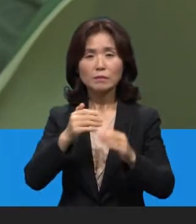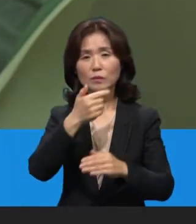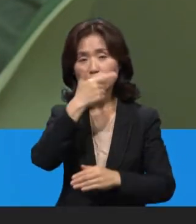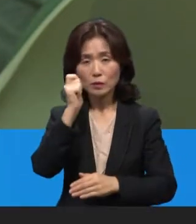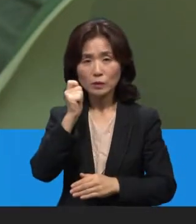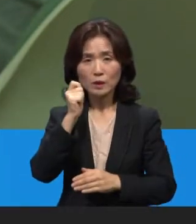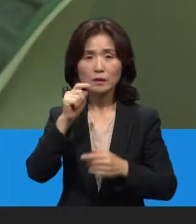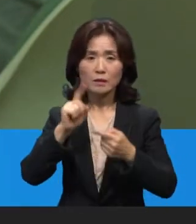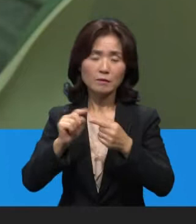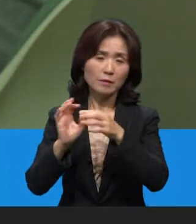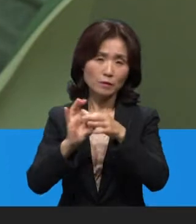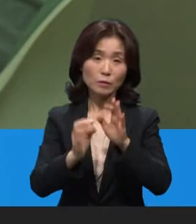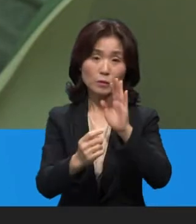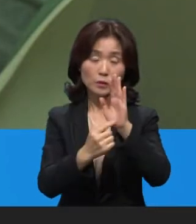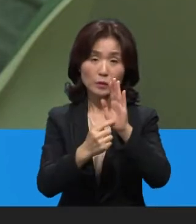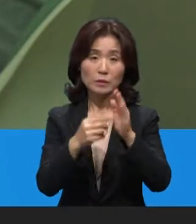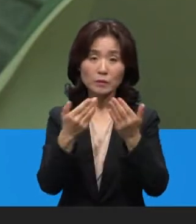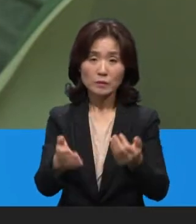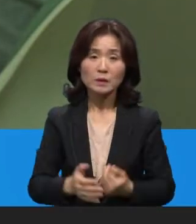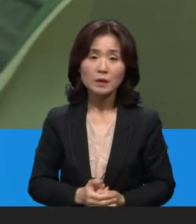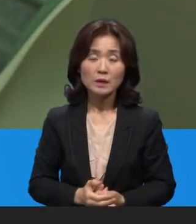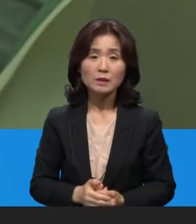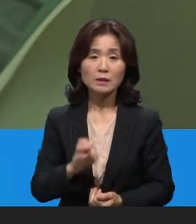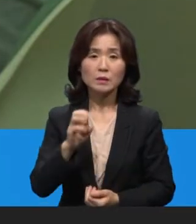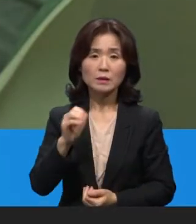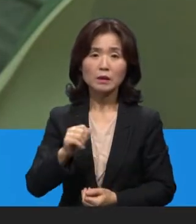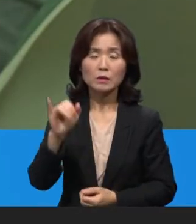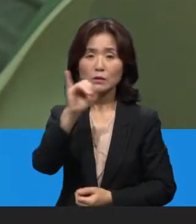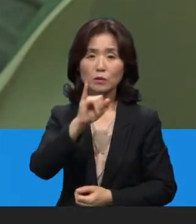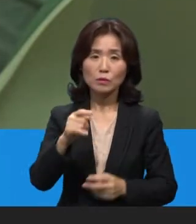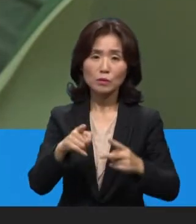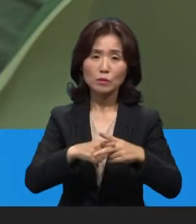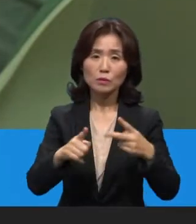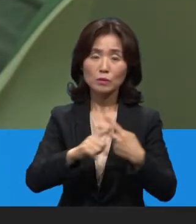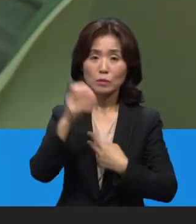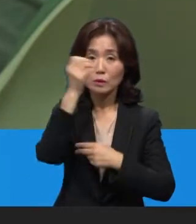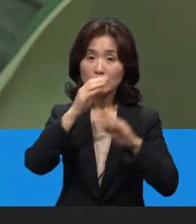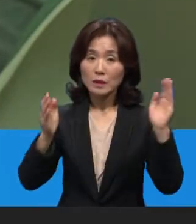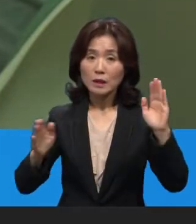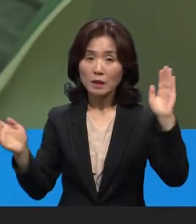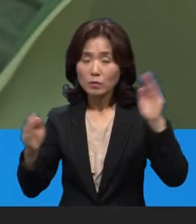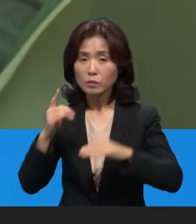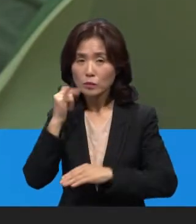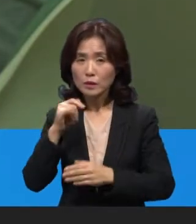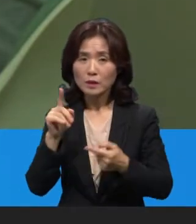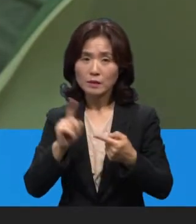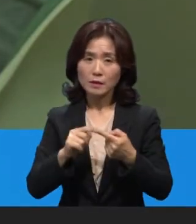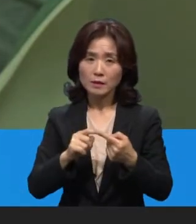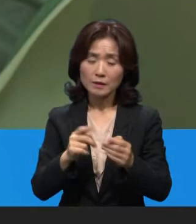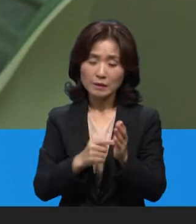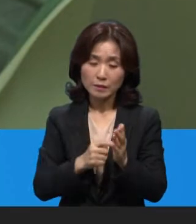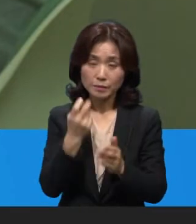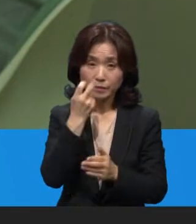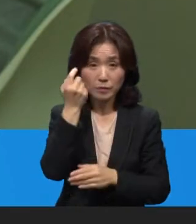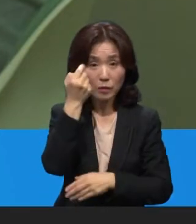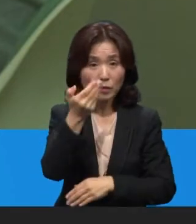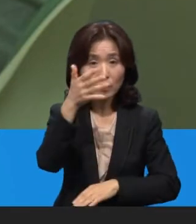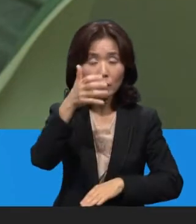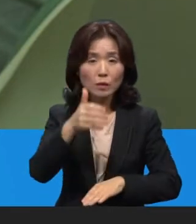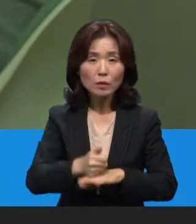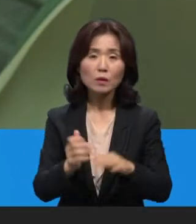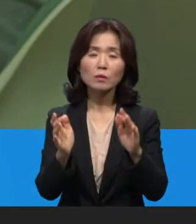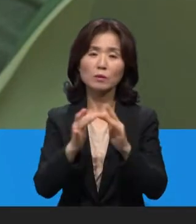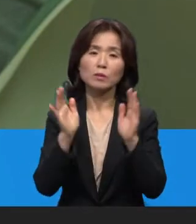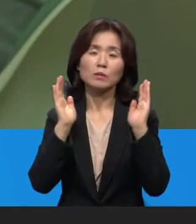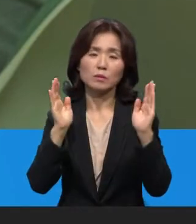실제 abs 가 전국 초 중 고등학생과 학부모를 대상으로 긴급 설문조사를 실시 했더니 원격 수업